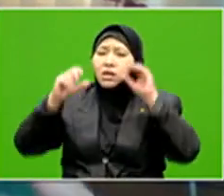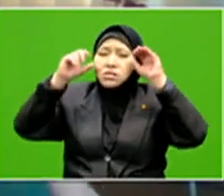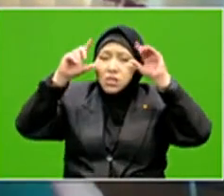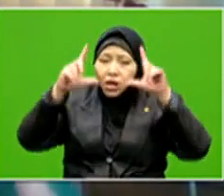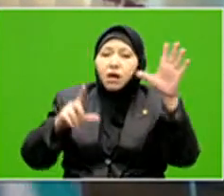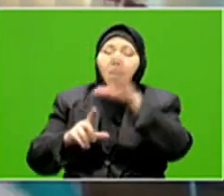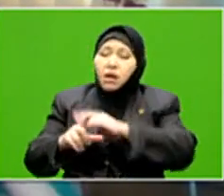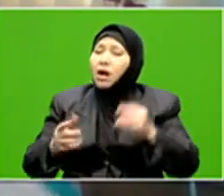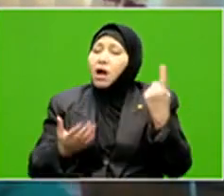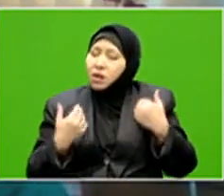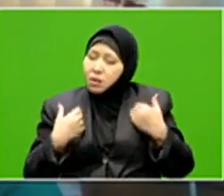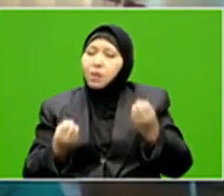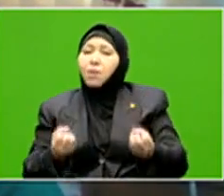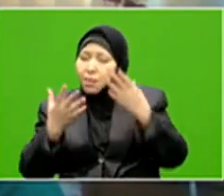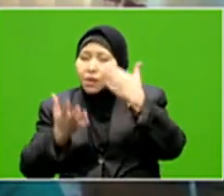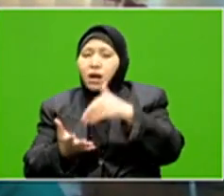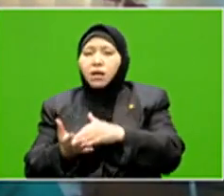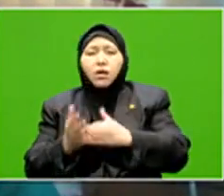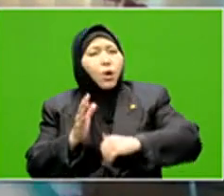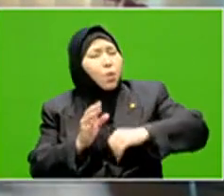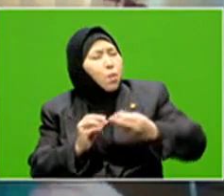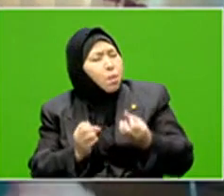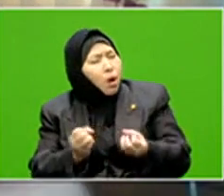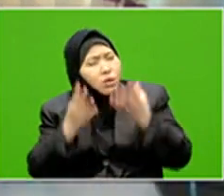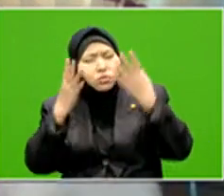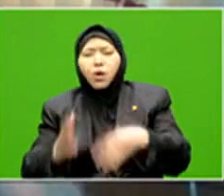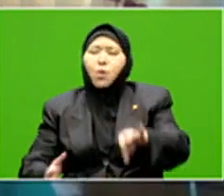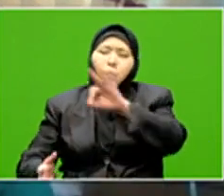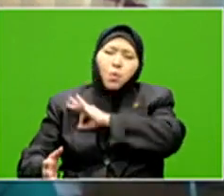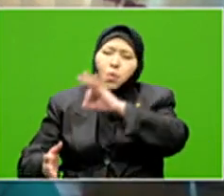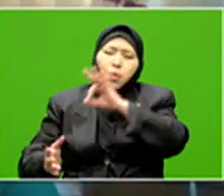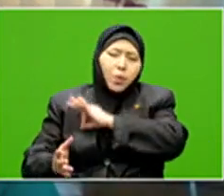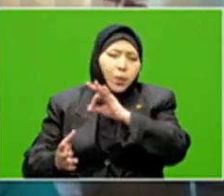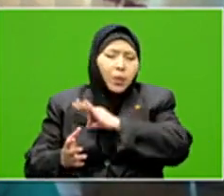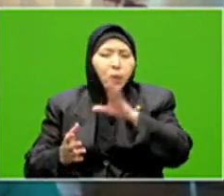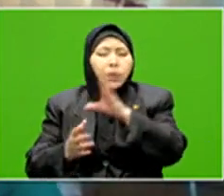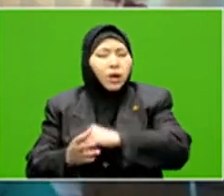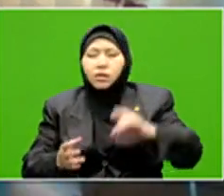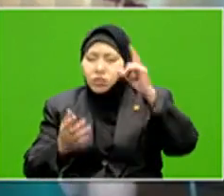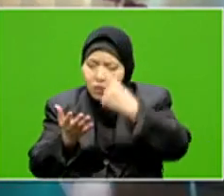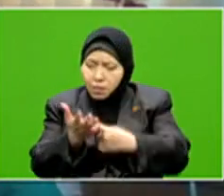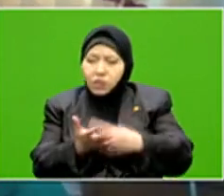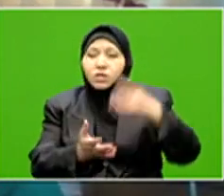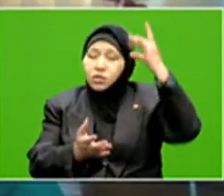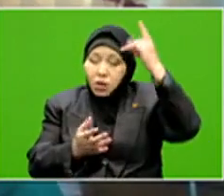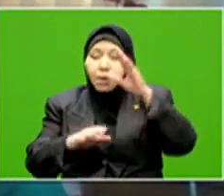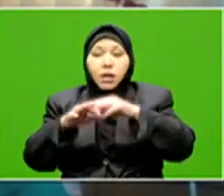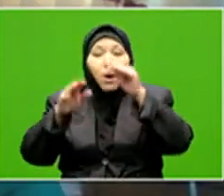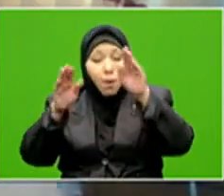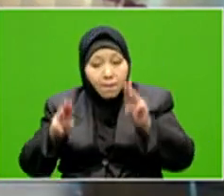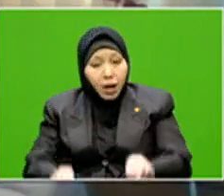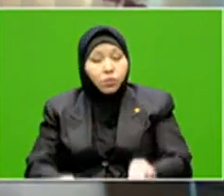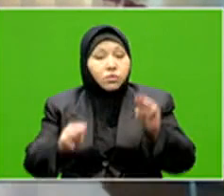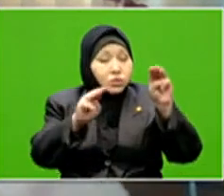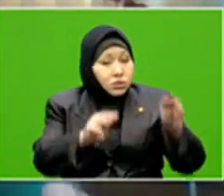dan ada beberapa kelebihan-kelebihan yang lain yang kita akan bincangkan mungkin ada kesempatan nanti insya-Allah kepada umat manusia, di